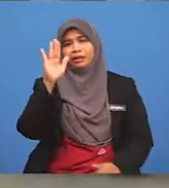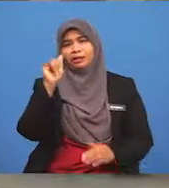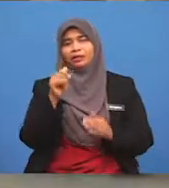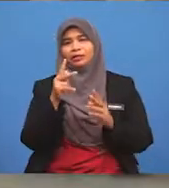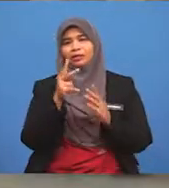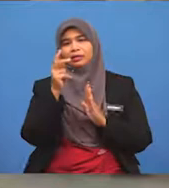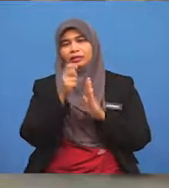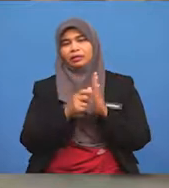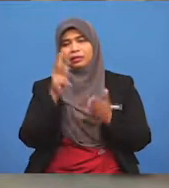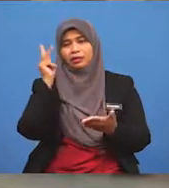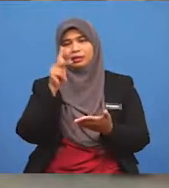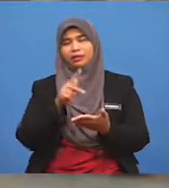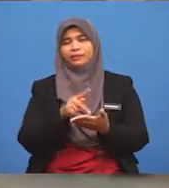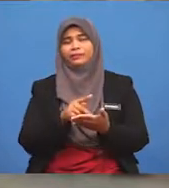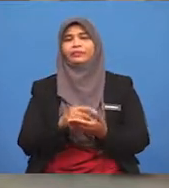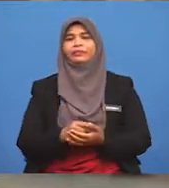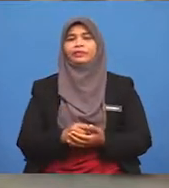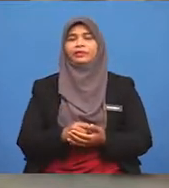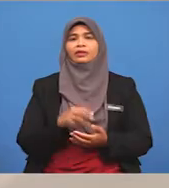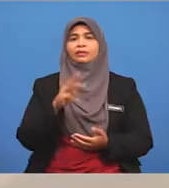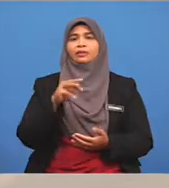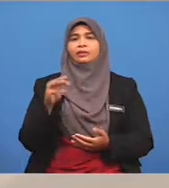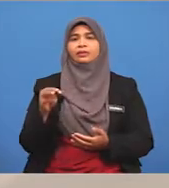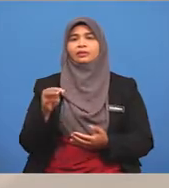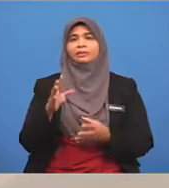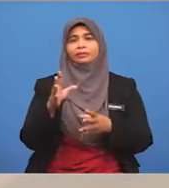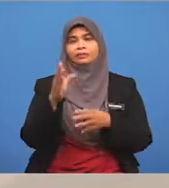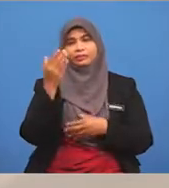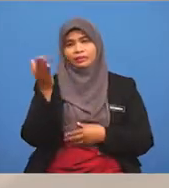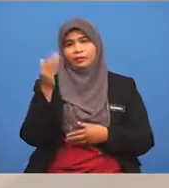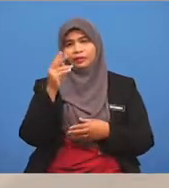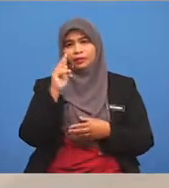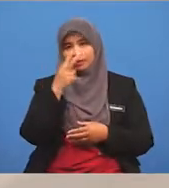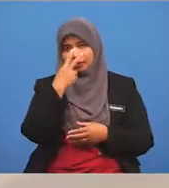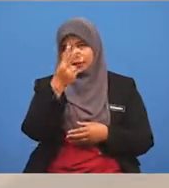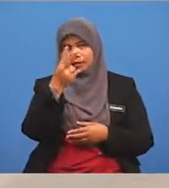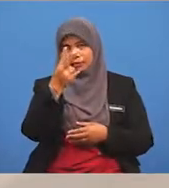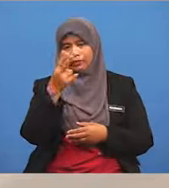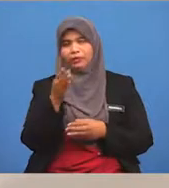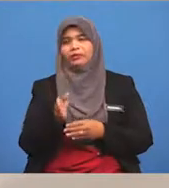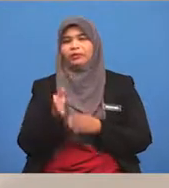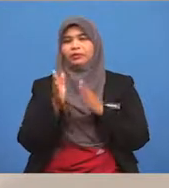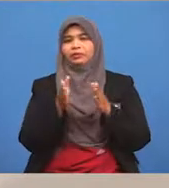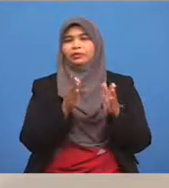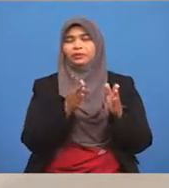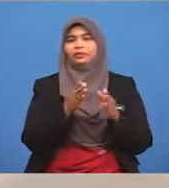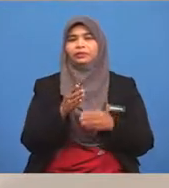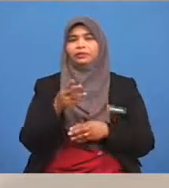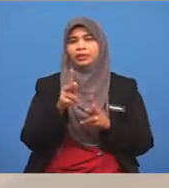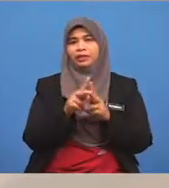Murid-murid yang dihormati sekalian, mari kita lihat penyusun bagi kitab Sunan As-Sittah